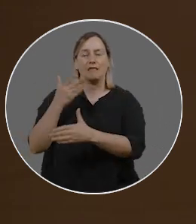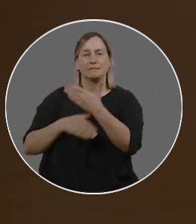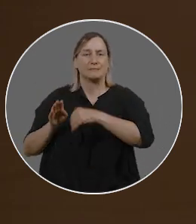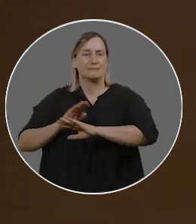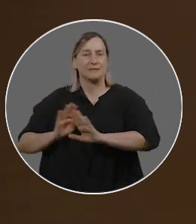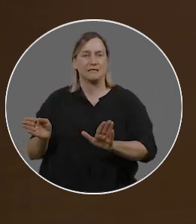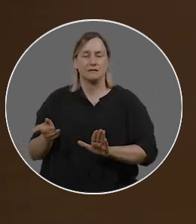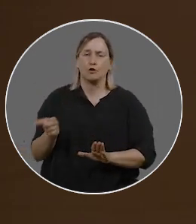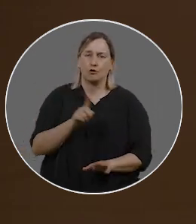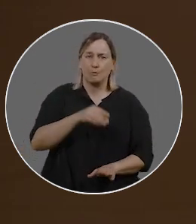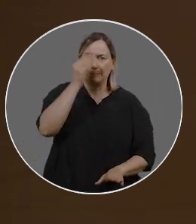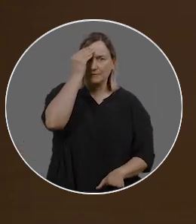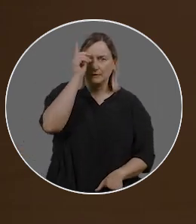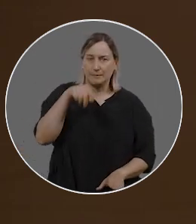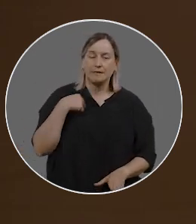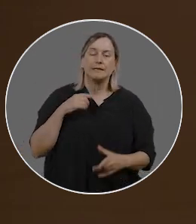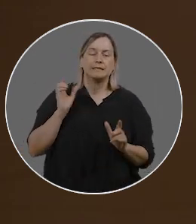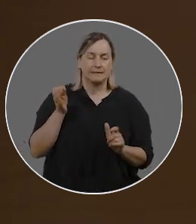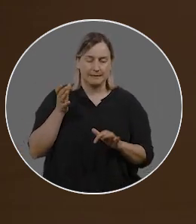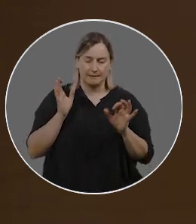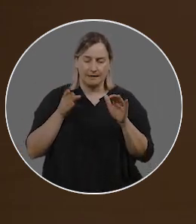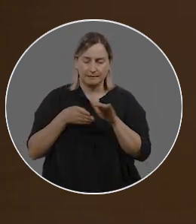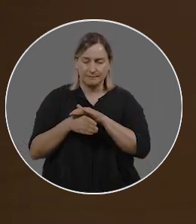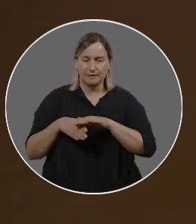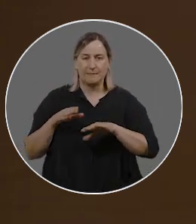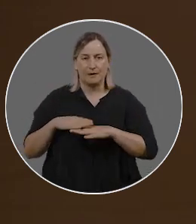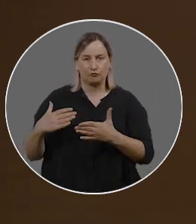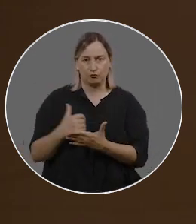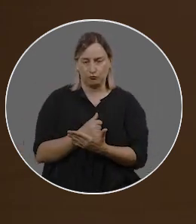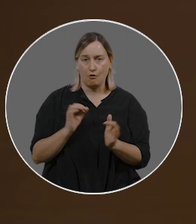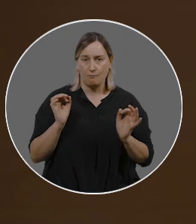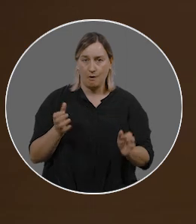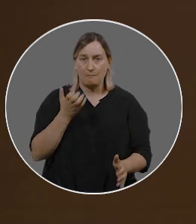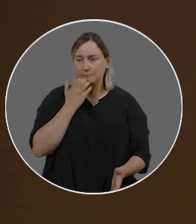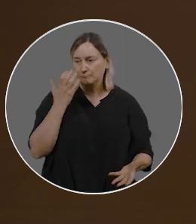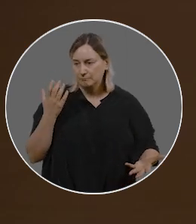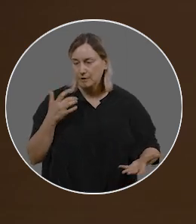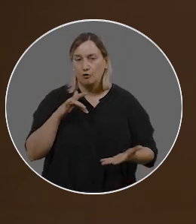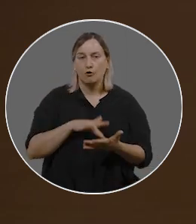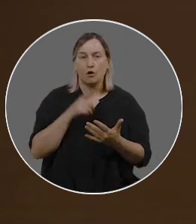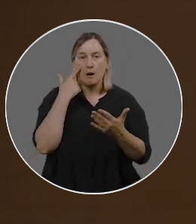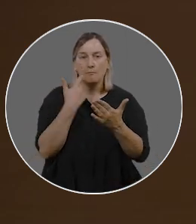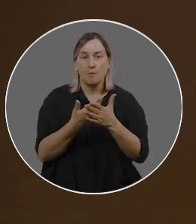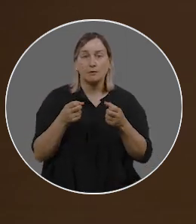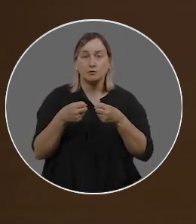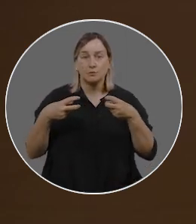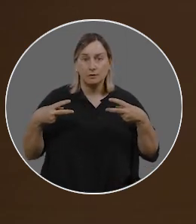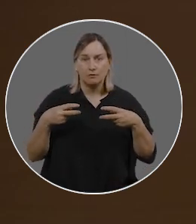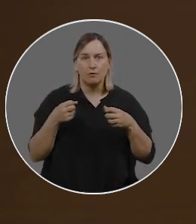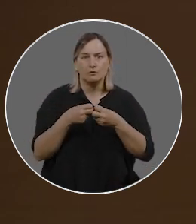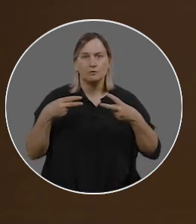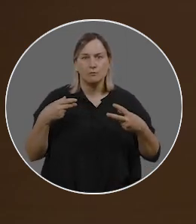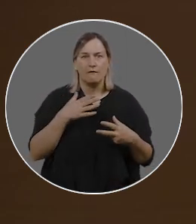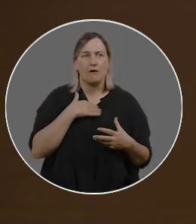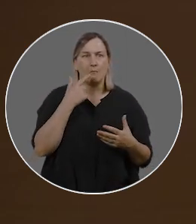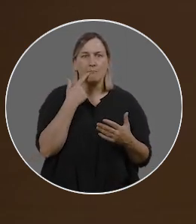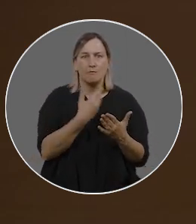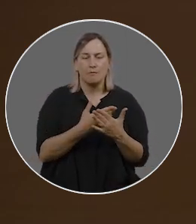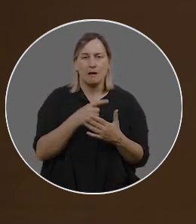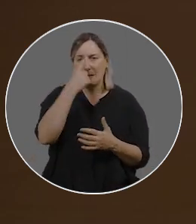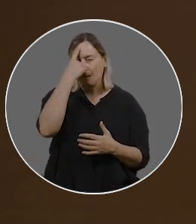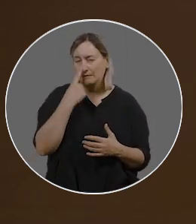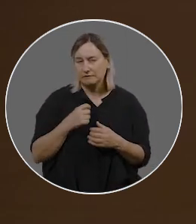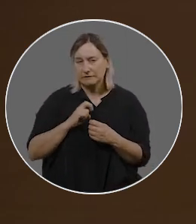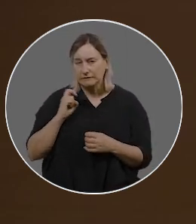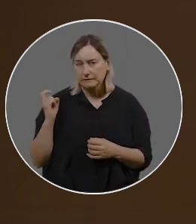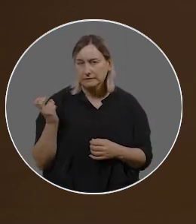discapacitat. Jo entenc que l'accessibilitat és per tothom i, per exemple, quan fem proves amb subtítols, volem provar amb molts perfils